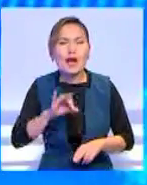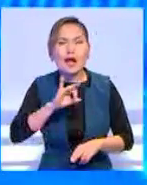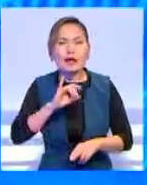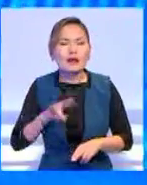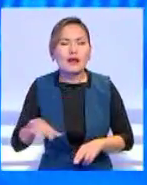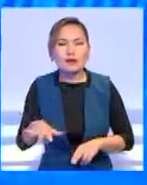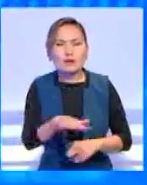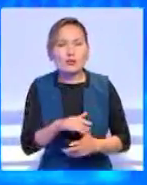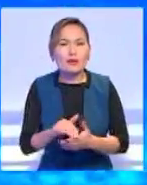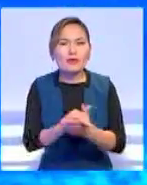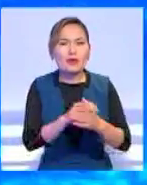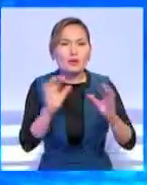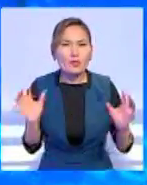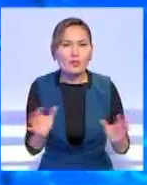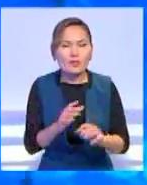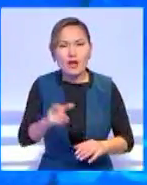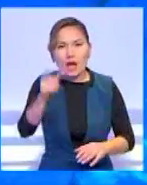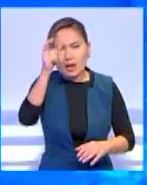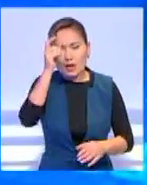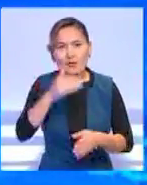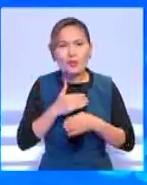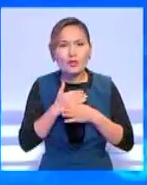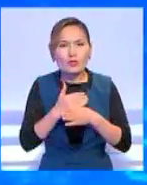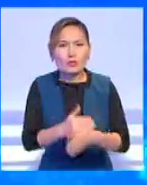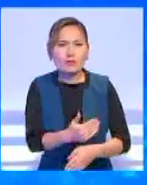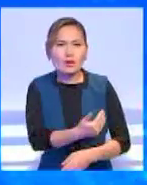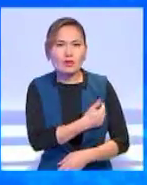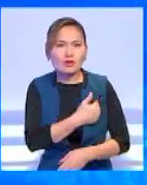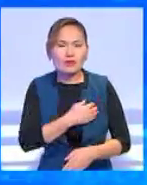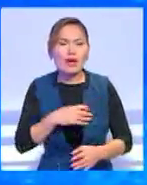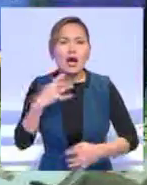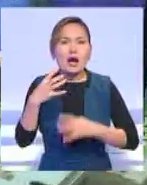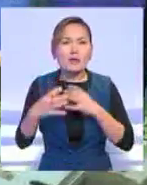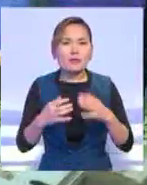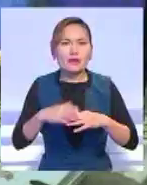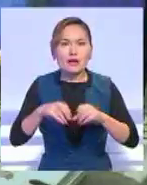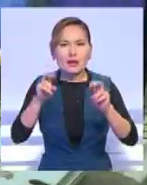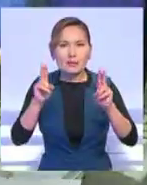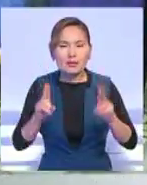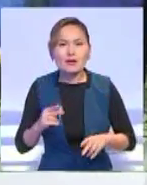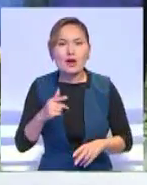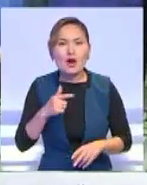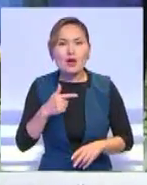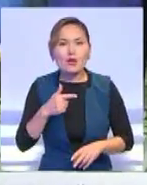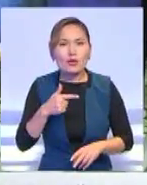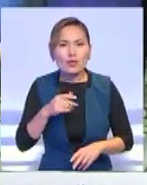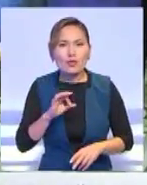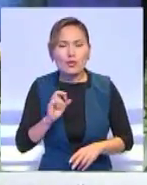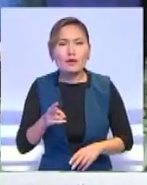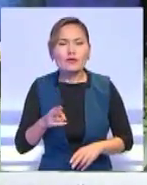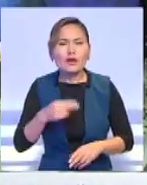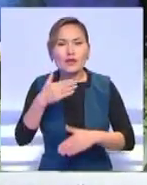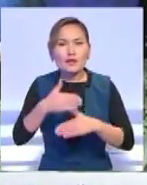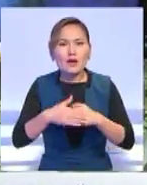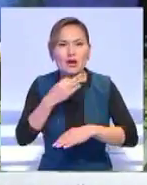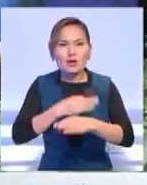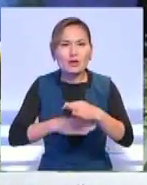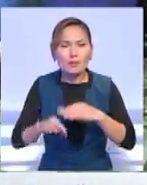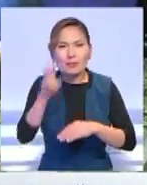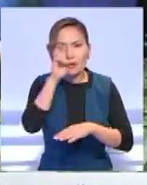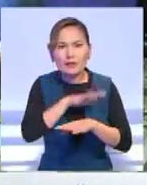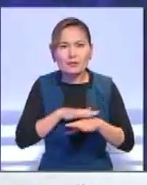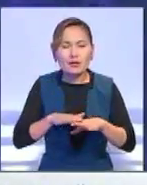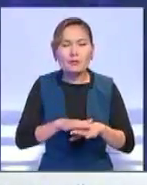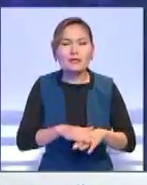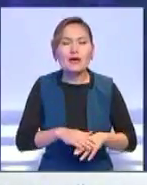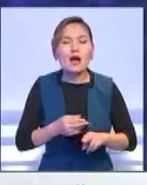бұзуға бағытталған барлық әрекеттерді қатаң айыптайтынын мәлімдеді. Халықаралық сарапшы Джевад Гөк таяу шығыс елдеріне екінші